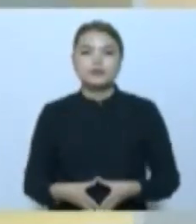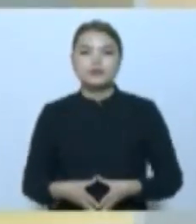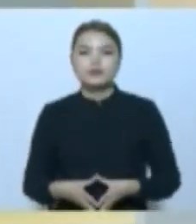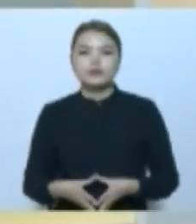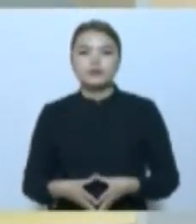варианты